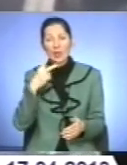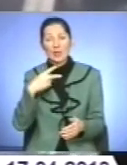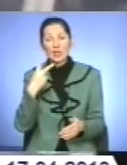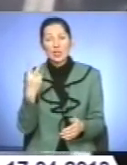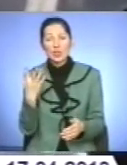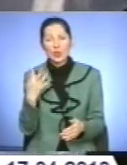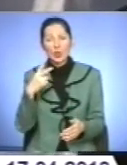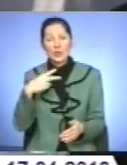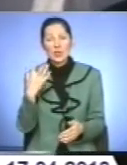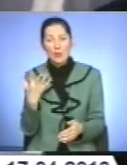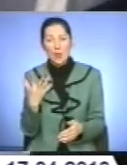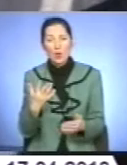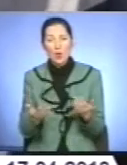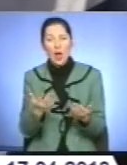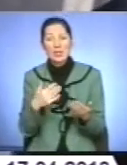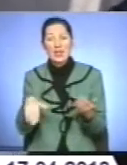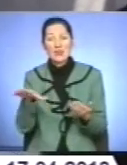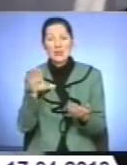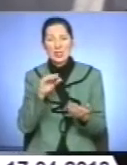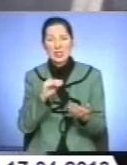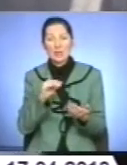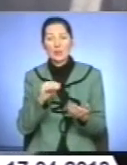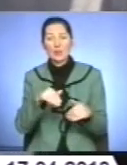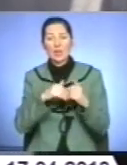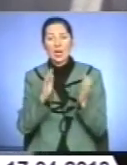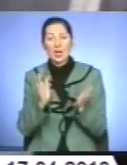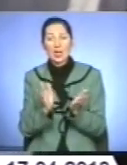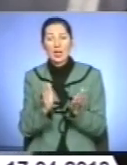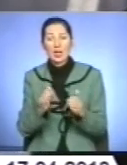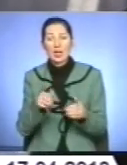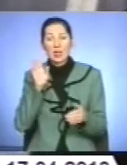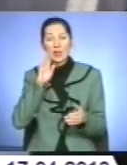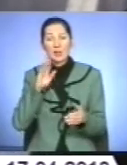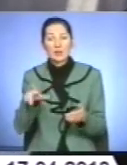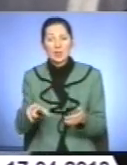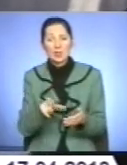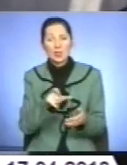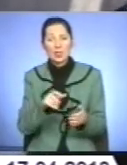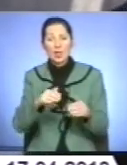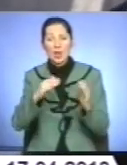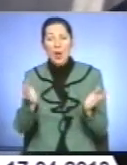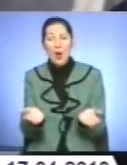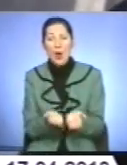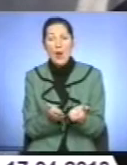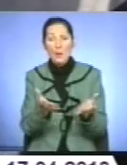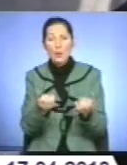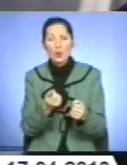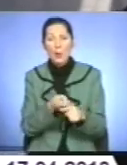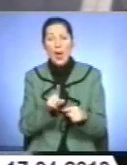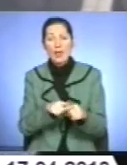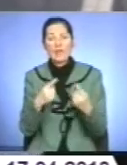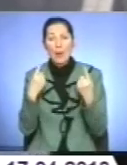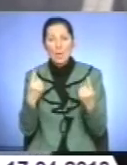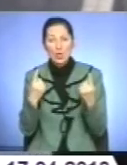24-25. Однак всі ёмкости приема этого большого